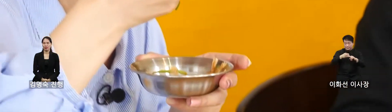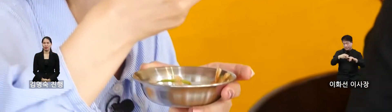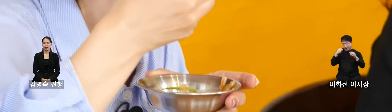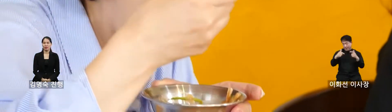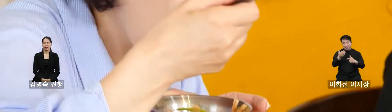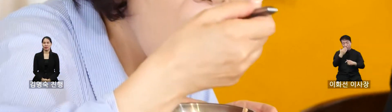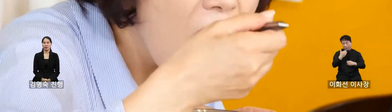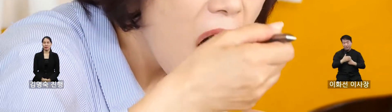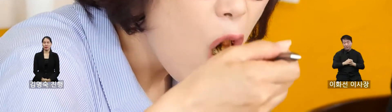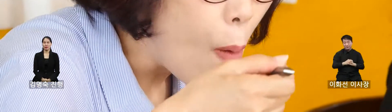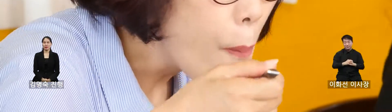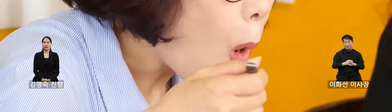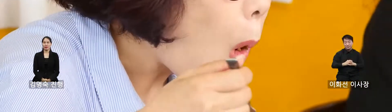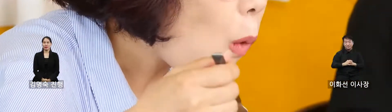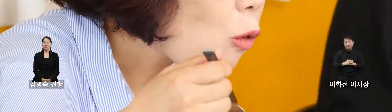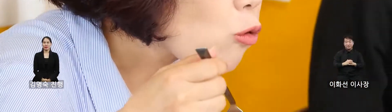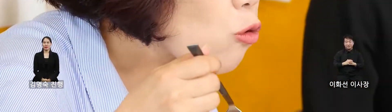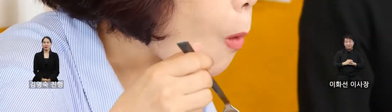양파.